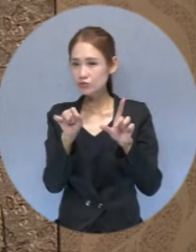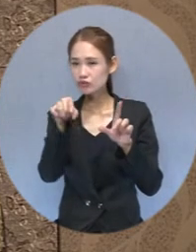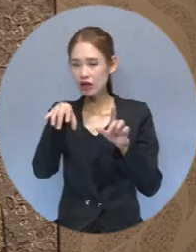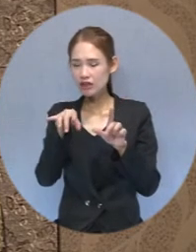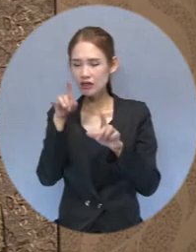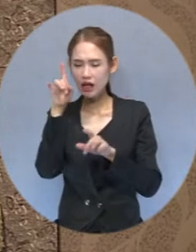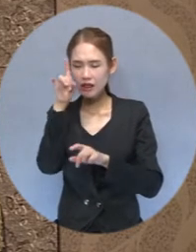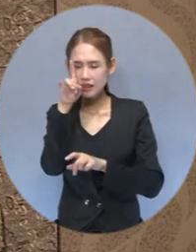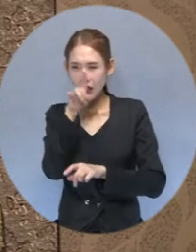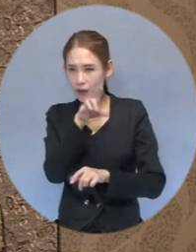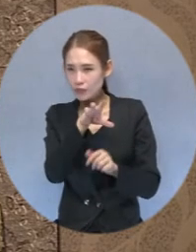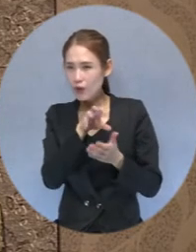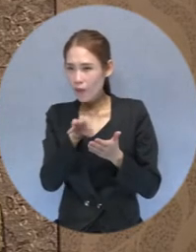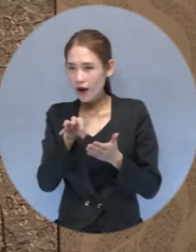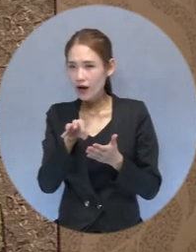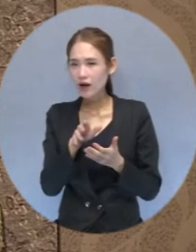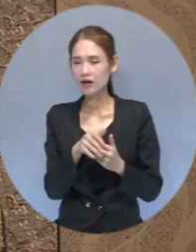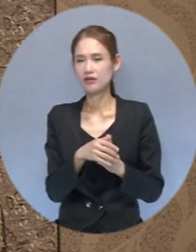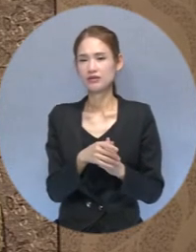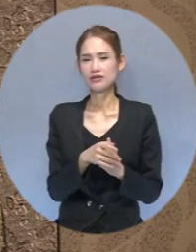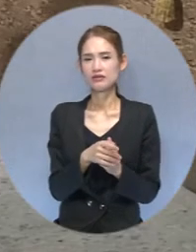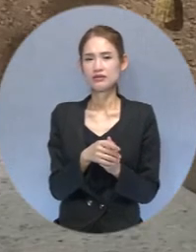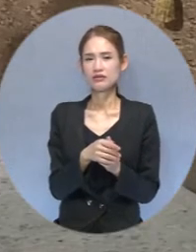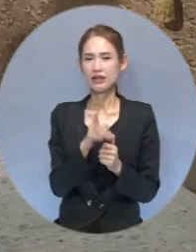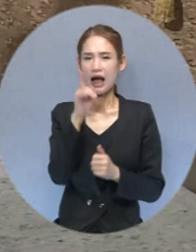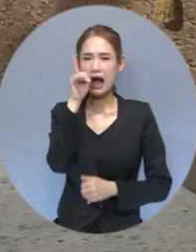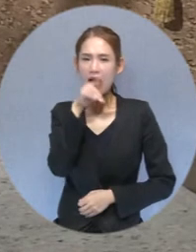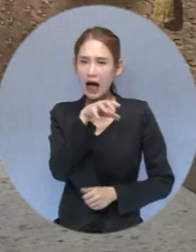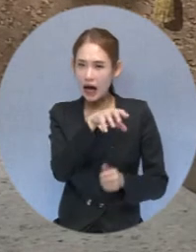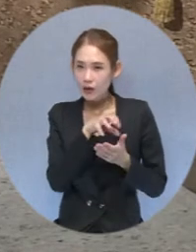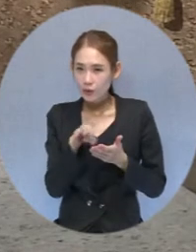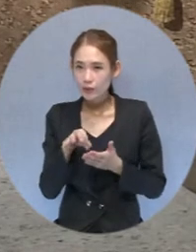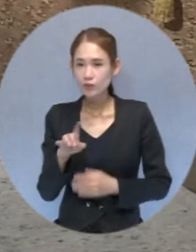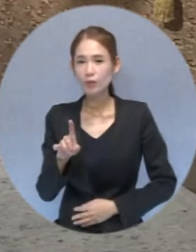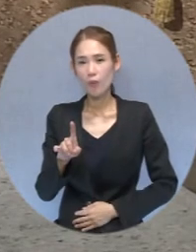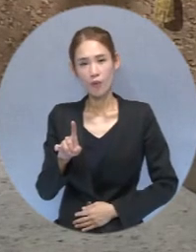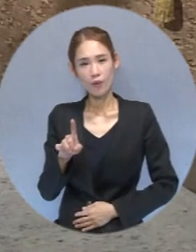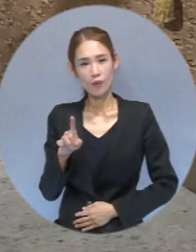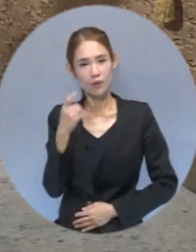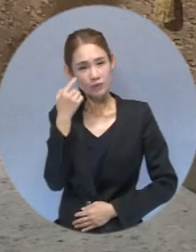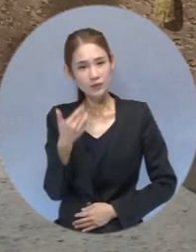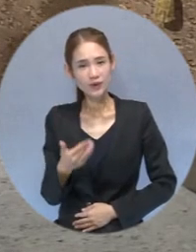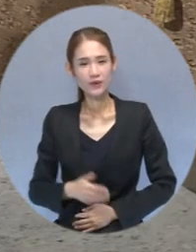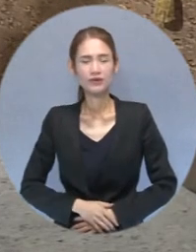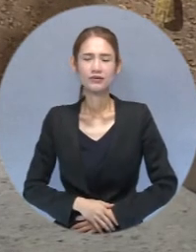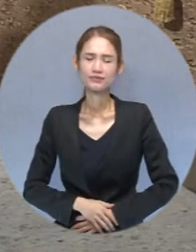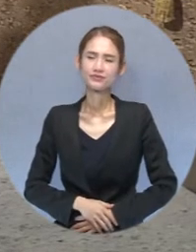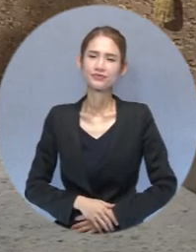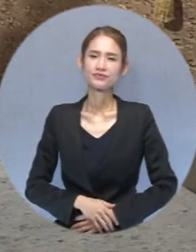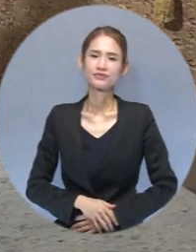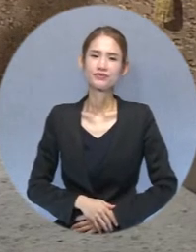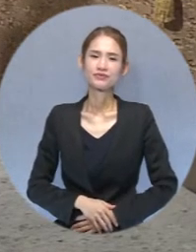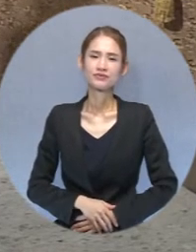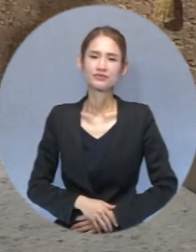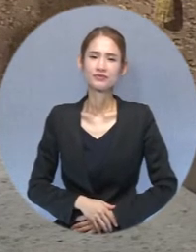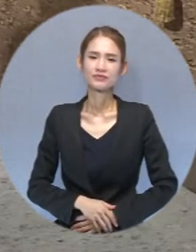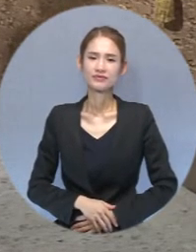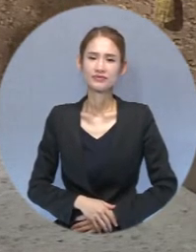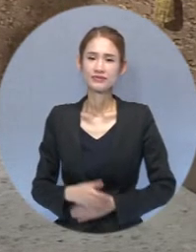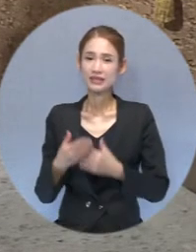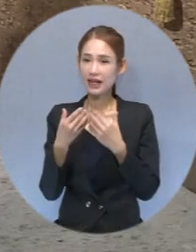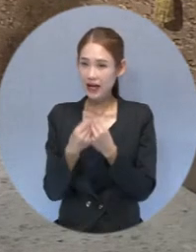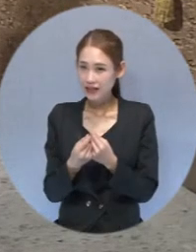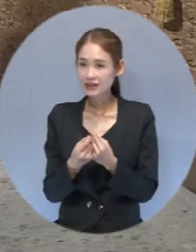하고 있기 때문에 하지만은 악용이라고 하면 어떤 그러니까 뭐 좀 간단하게